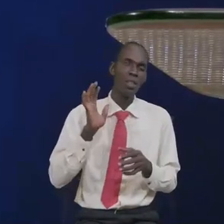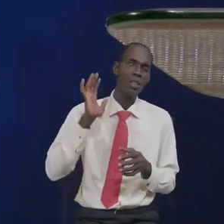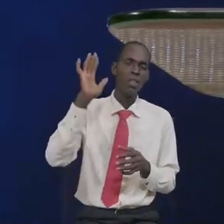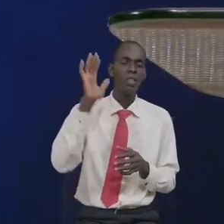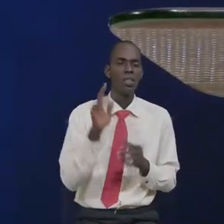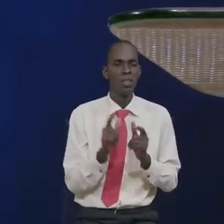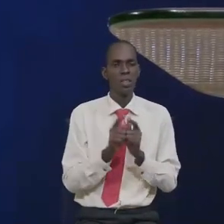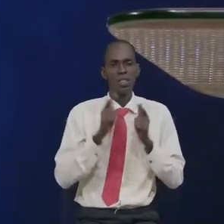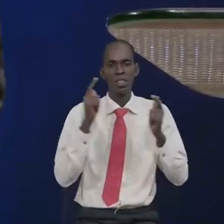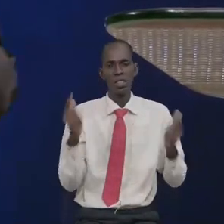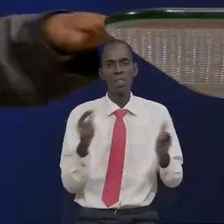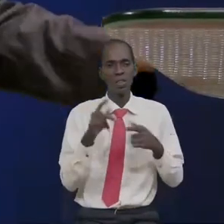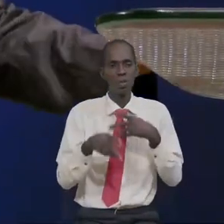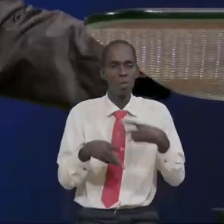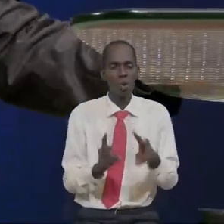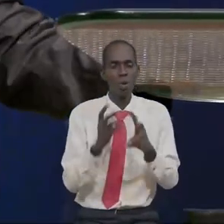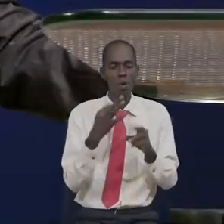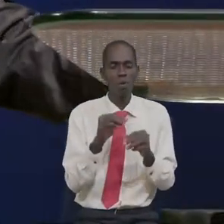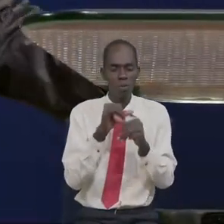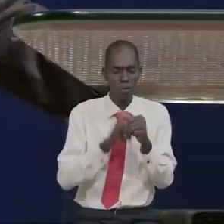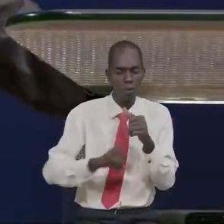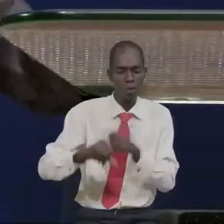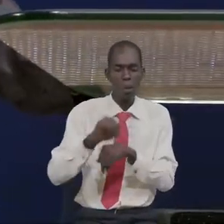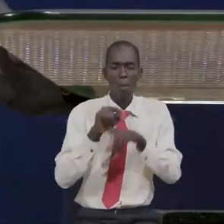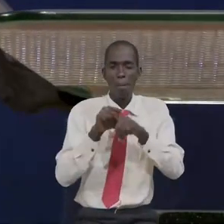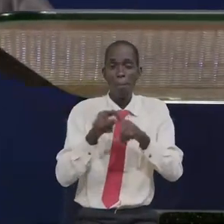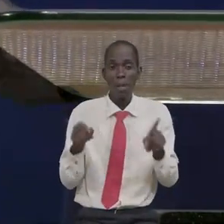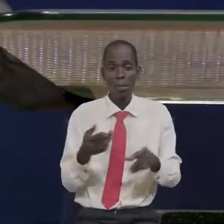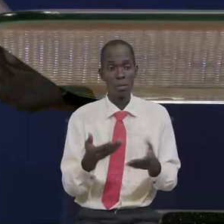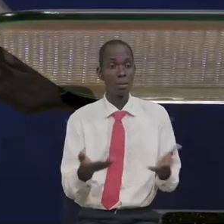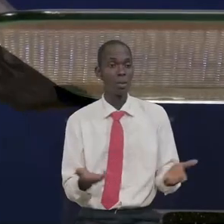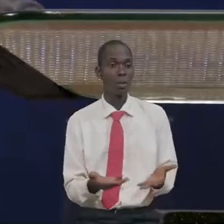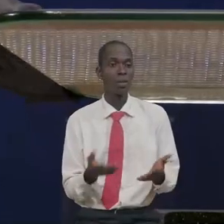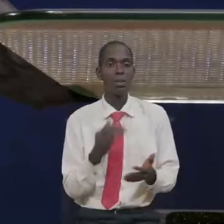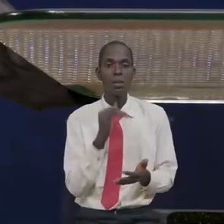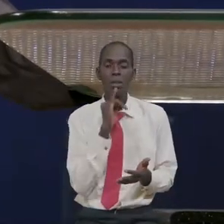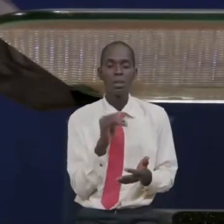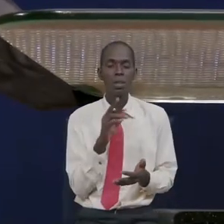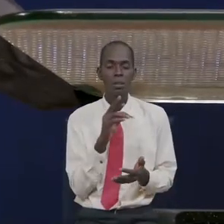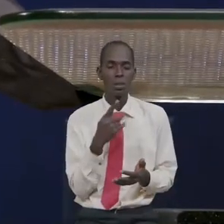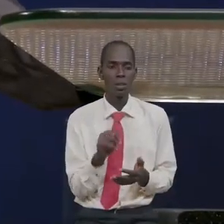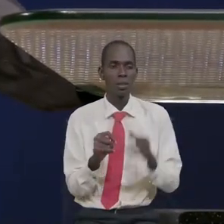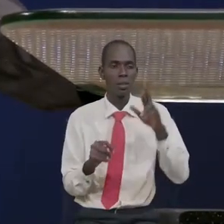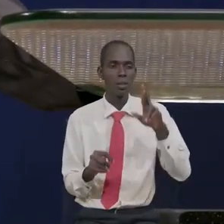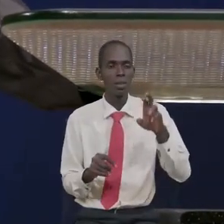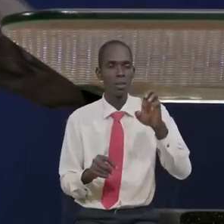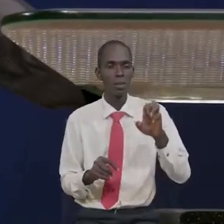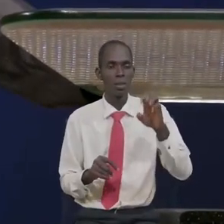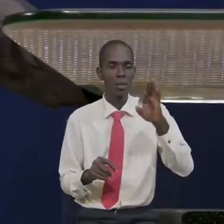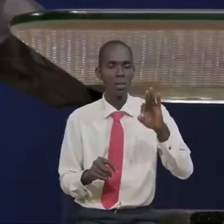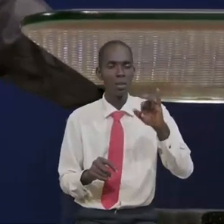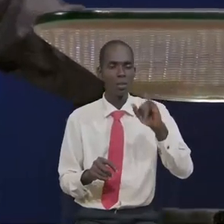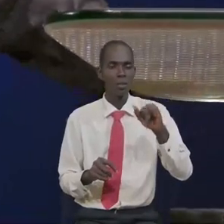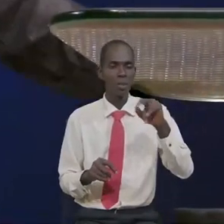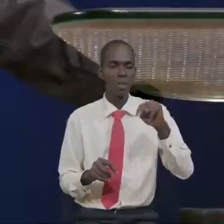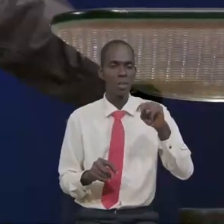de pré-incarnation pour adorer avec eux. Alors il est venu les raffiner. Si vous examinez